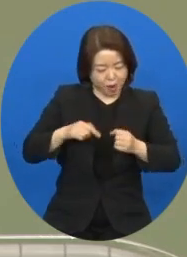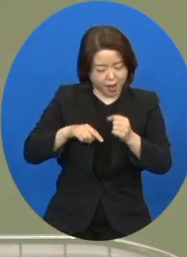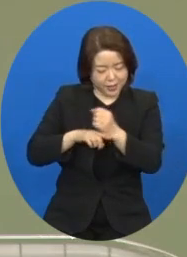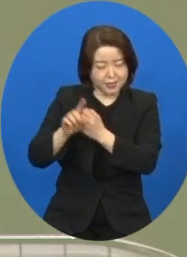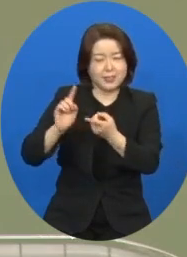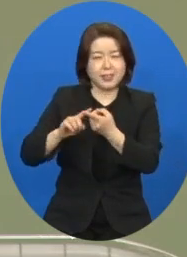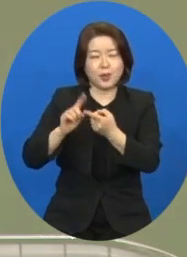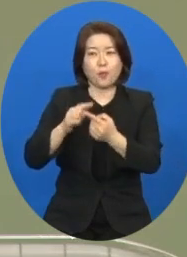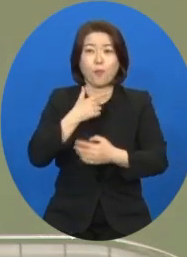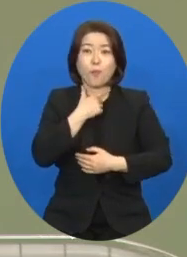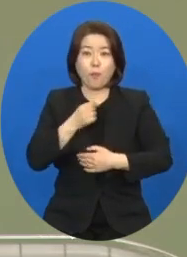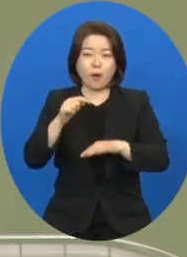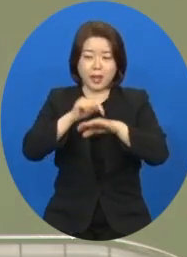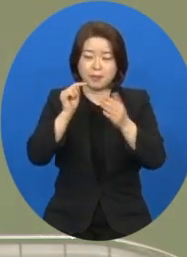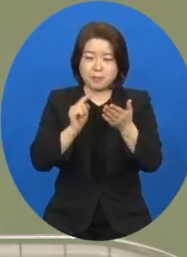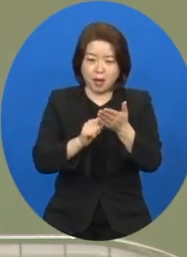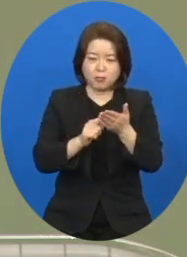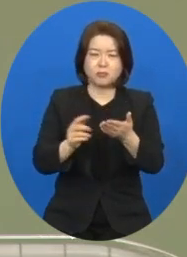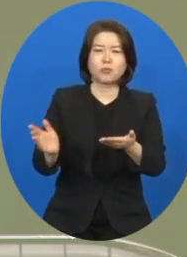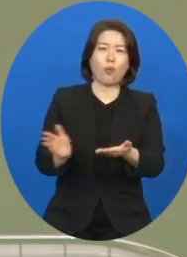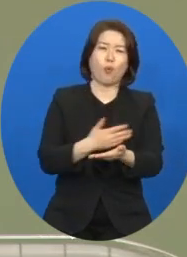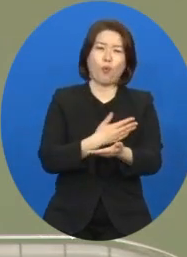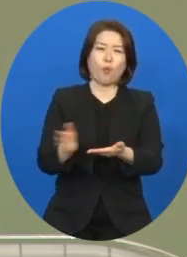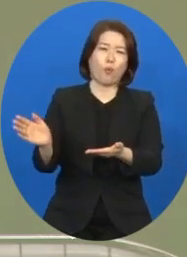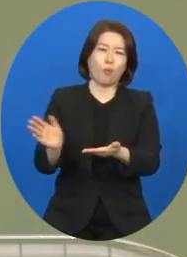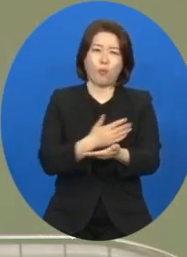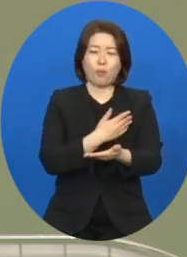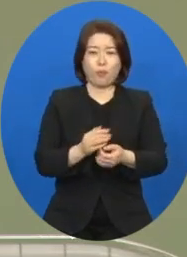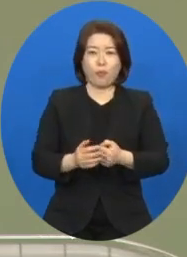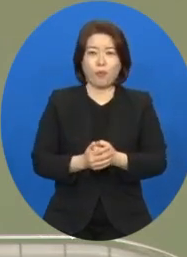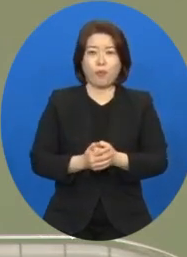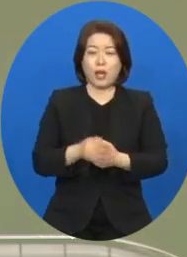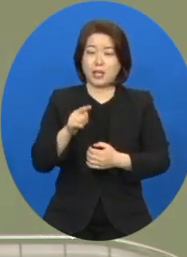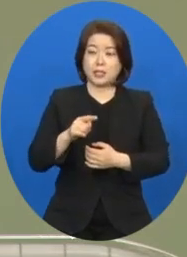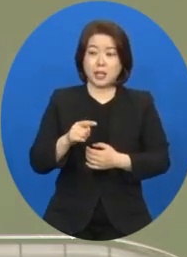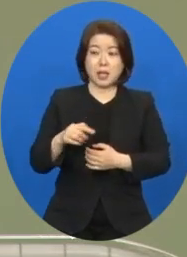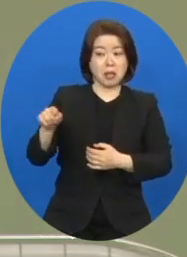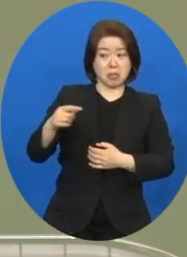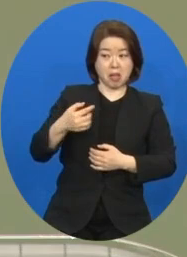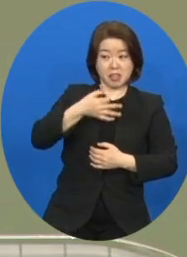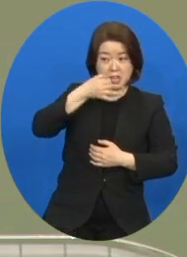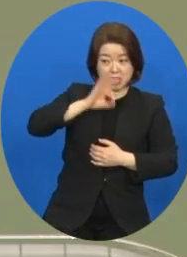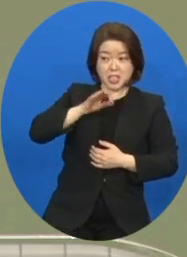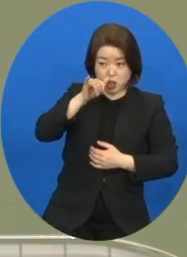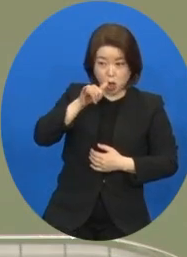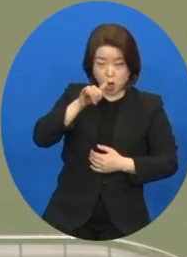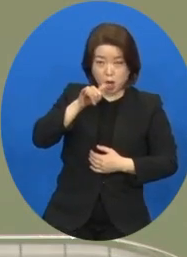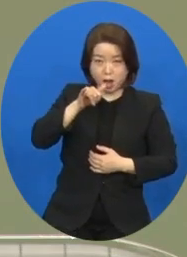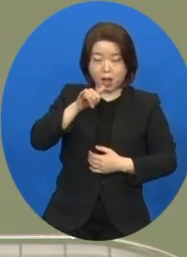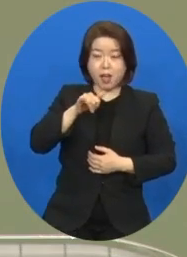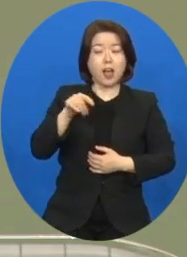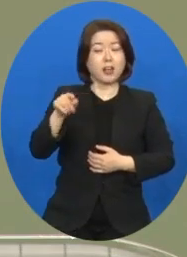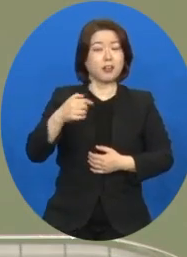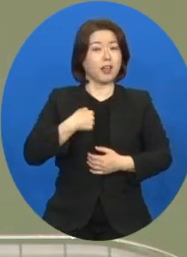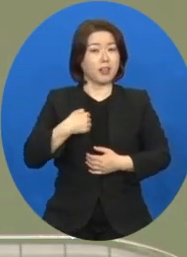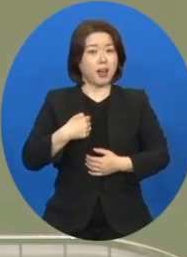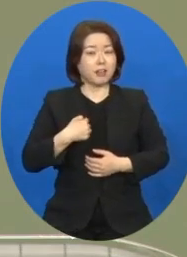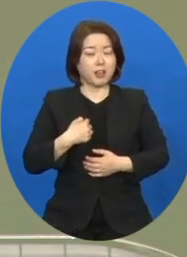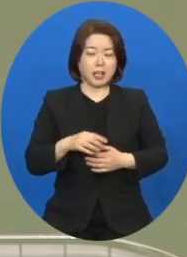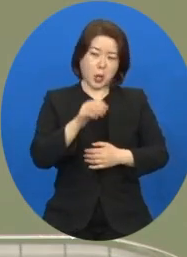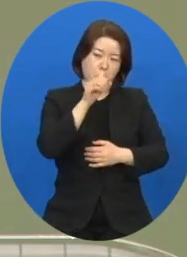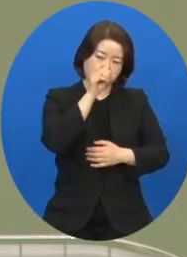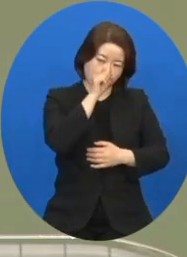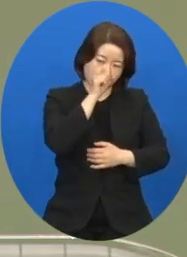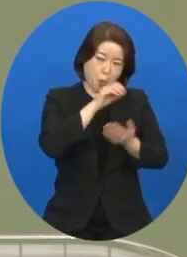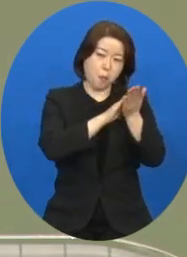마음이 우리 속에 없는 거예요. 그게 나에게 이익이 되면, 그게 나에게 내가